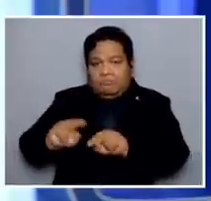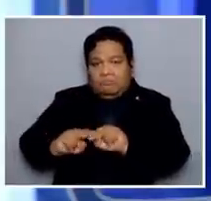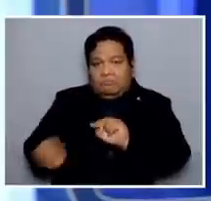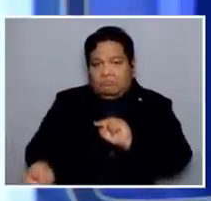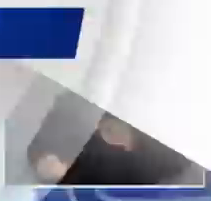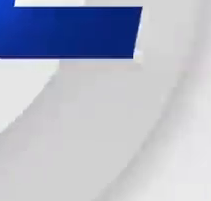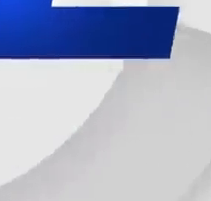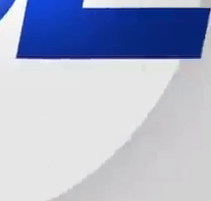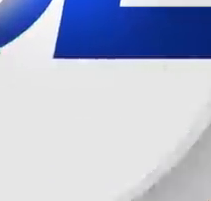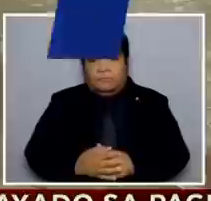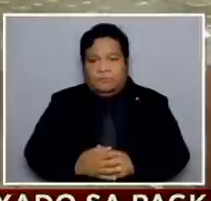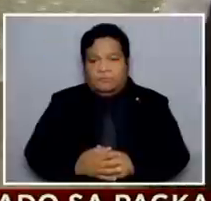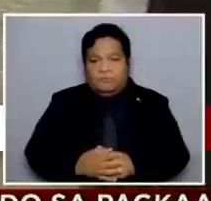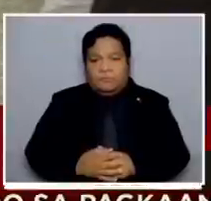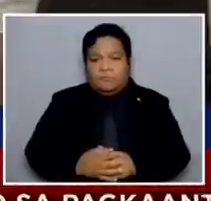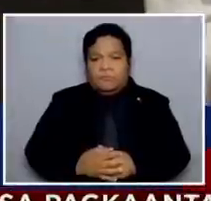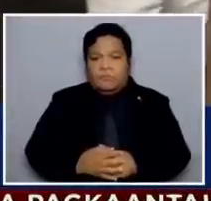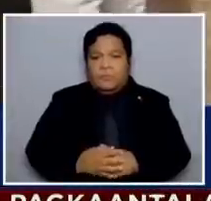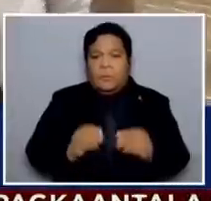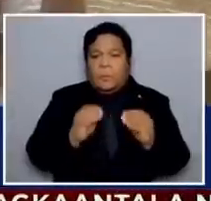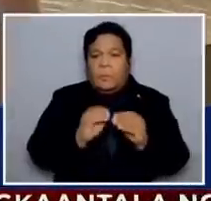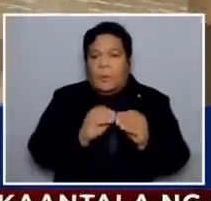Hernandez.